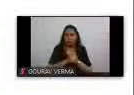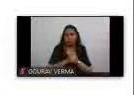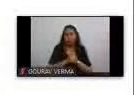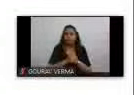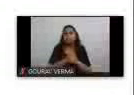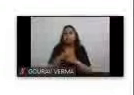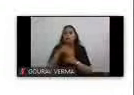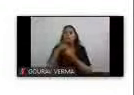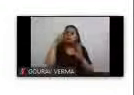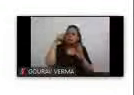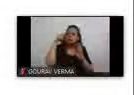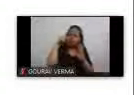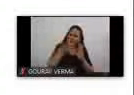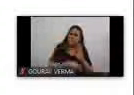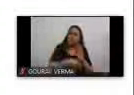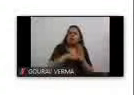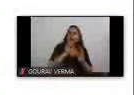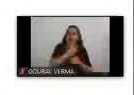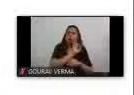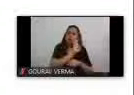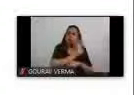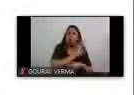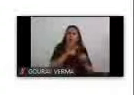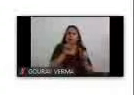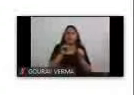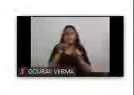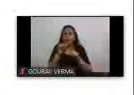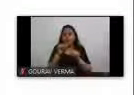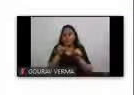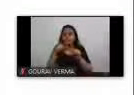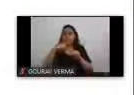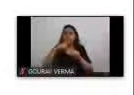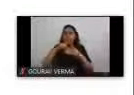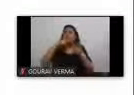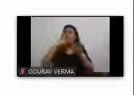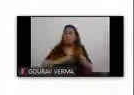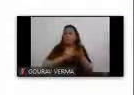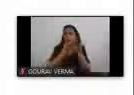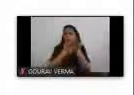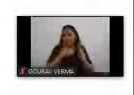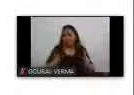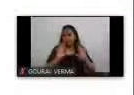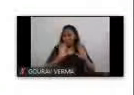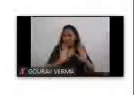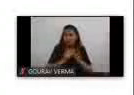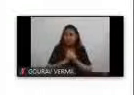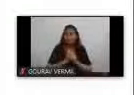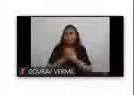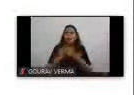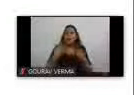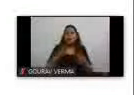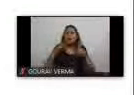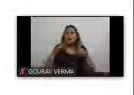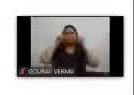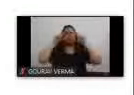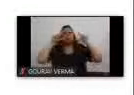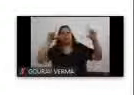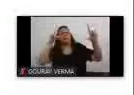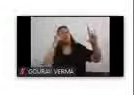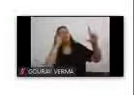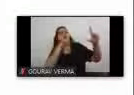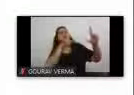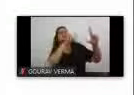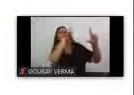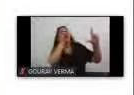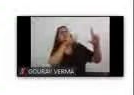डिटेल, इनटू पैटर्न्स, द एबिलिटी टू अप्लाई मीनिंग टू एन ऑब्जेक्ट और पिक्चर. जो भी देख रहे हैं उस, जैसे